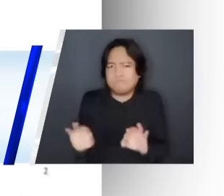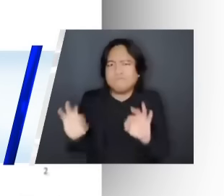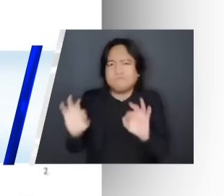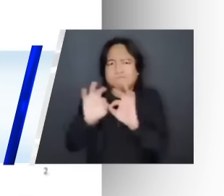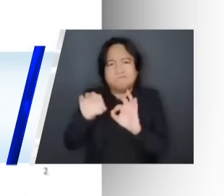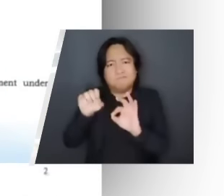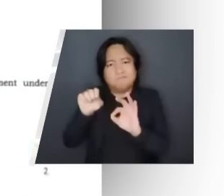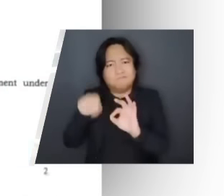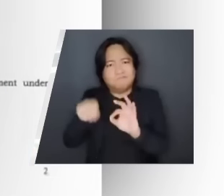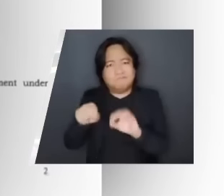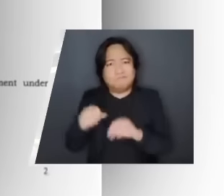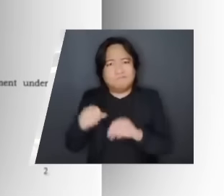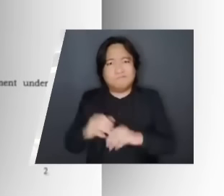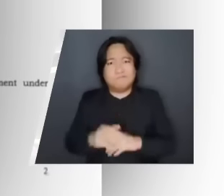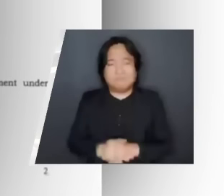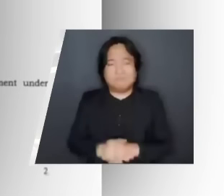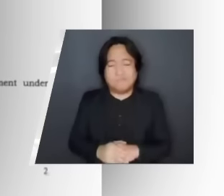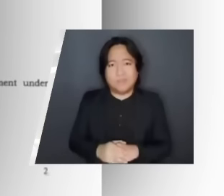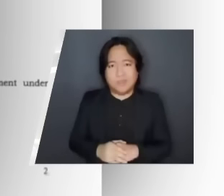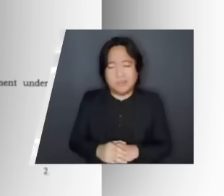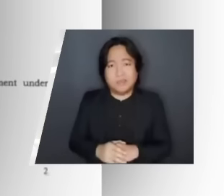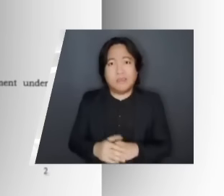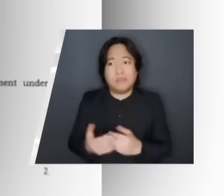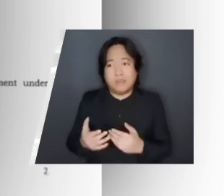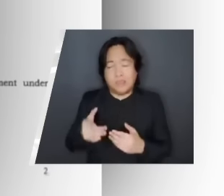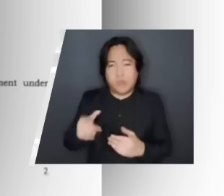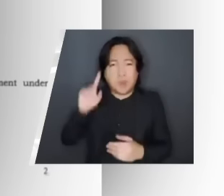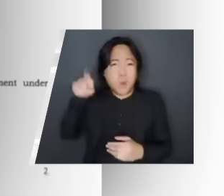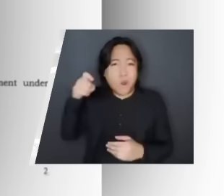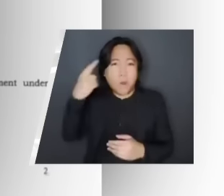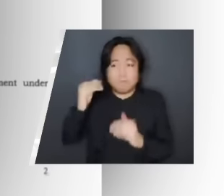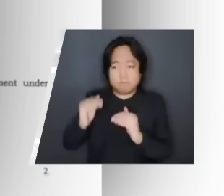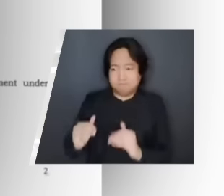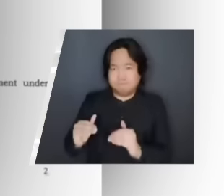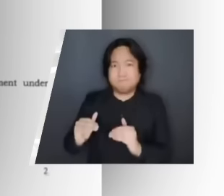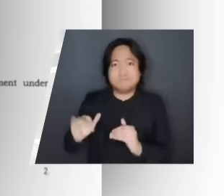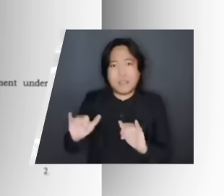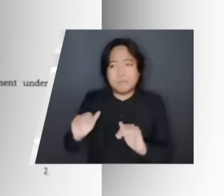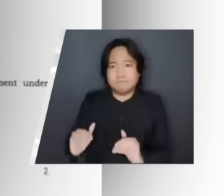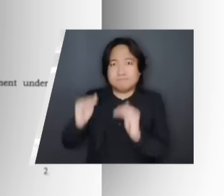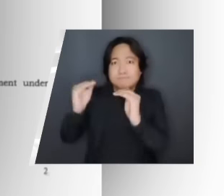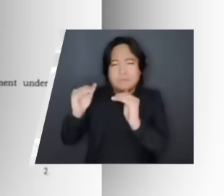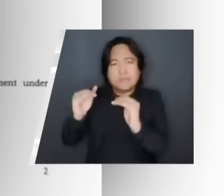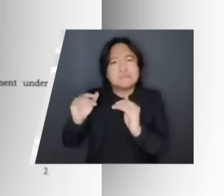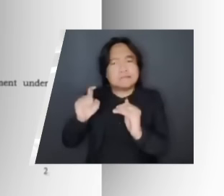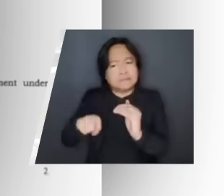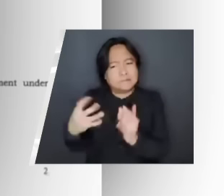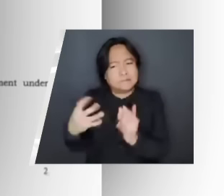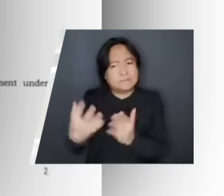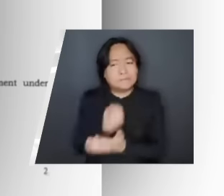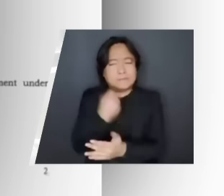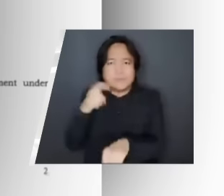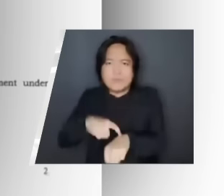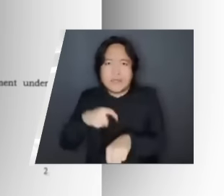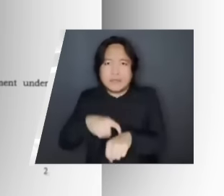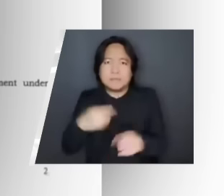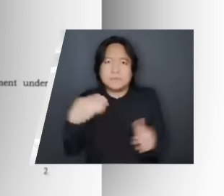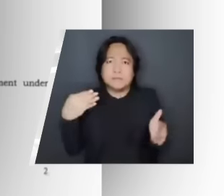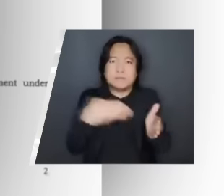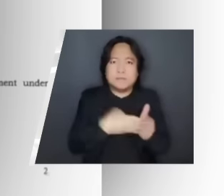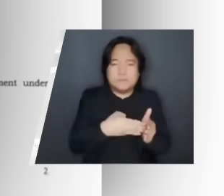impeachment na inihain, culpable violation of the constitution and graft and corruption, bribery, betrayal of the public trust,